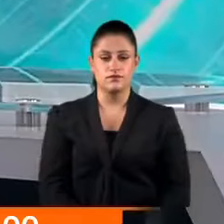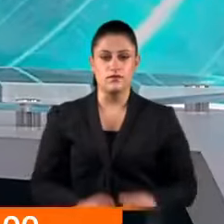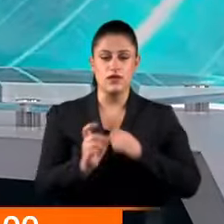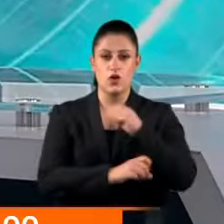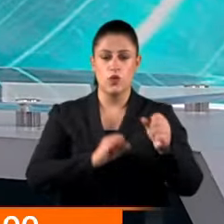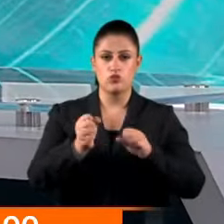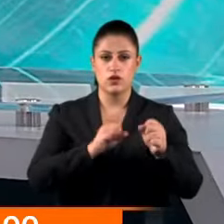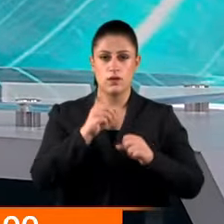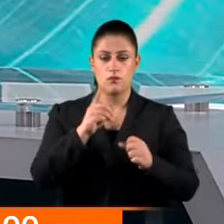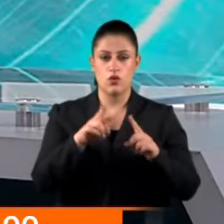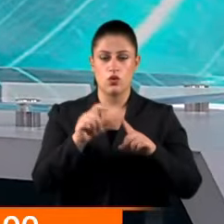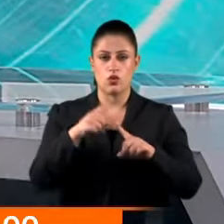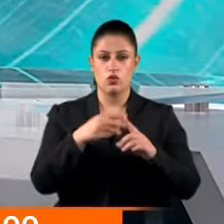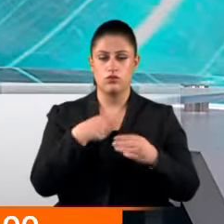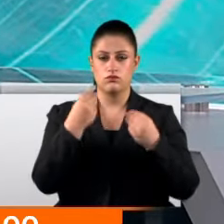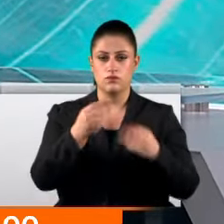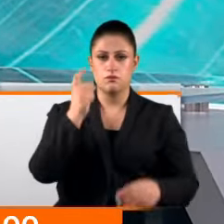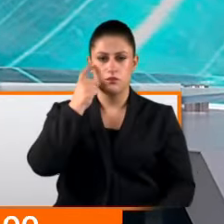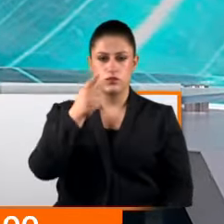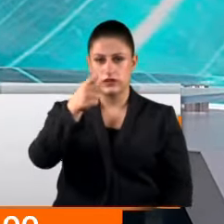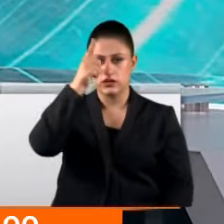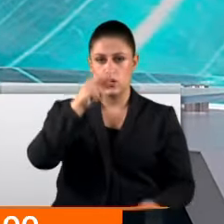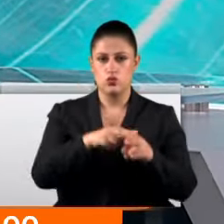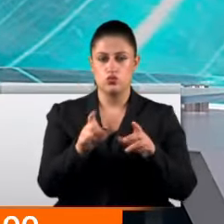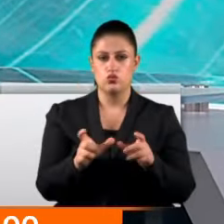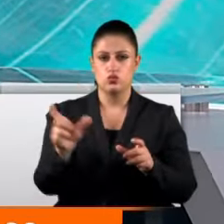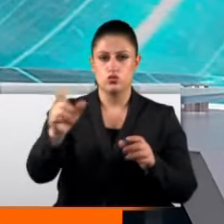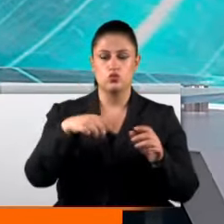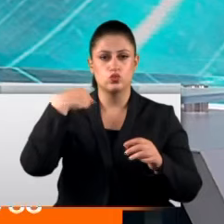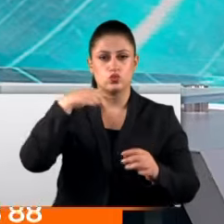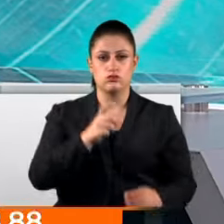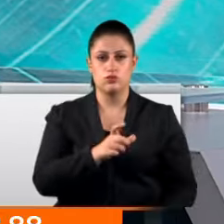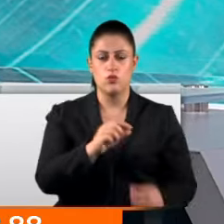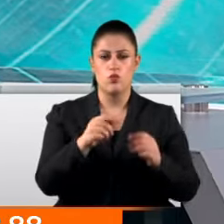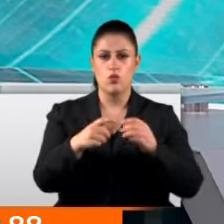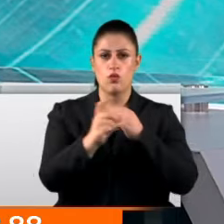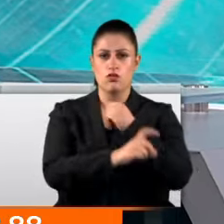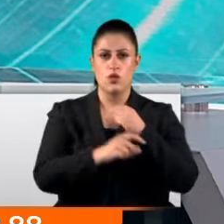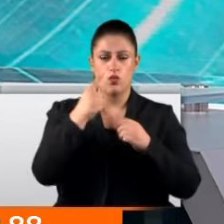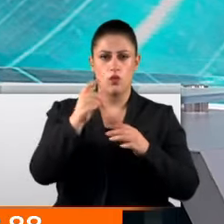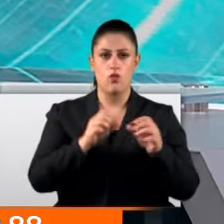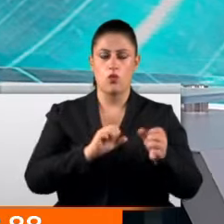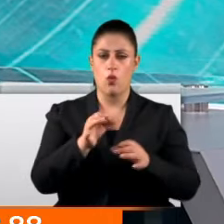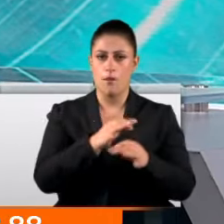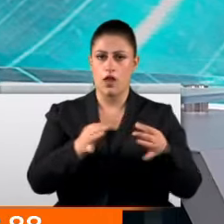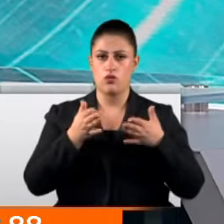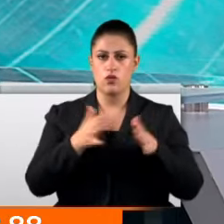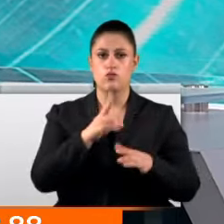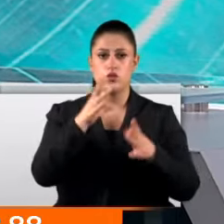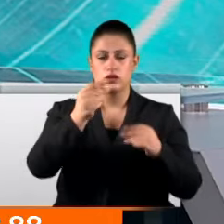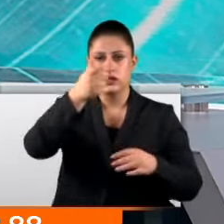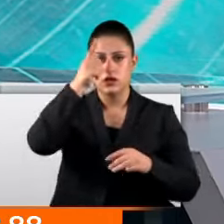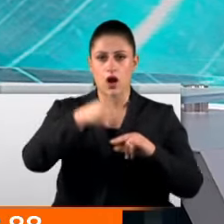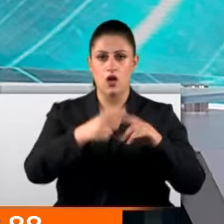terörle mücadeleden bir not aktaralım biliyorsunuz Irak'ın kuzeyinde ve Suriye'de bölücü terör örgütüne yönelik operasyonlar sürüyor son olarak Irak'ta